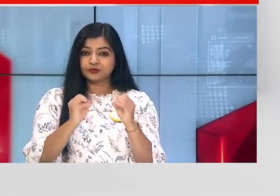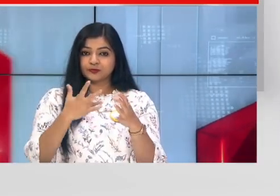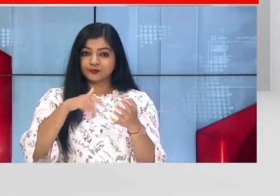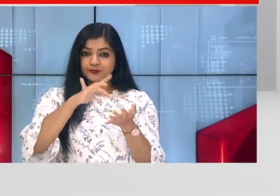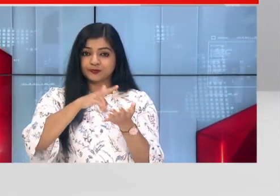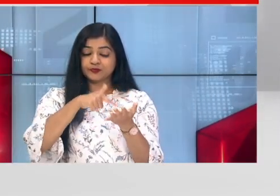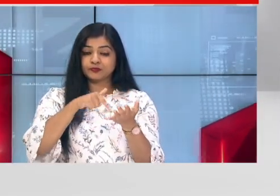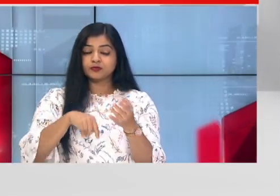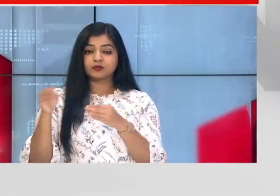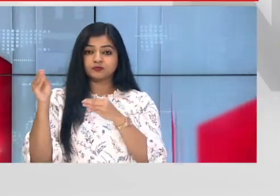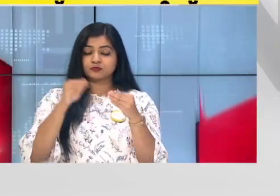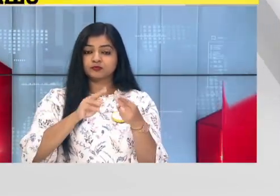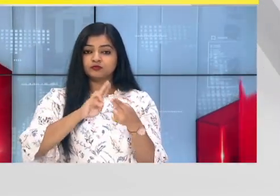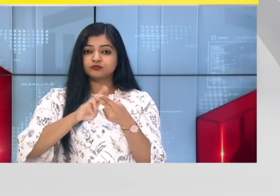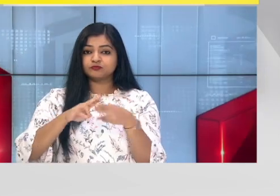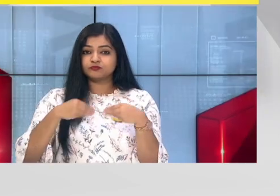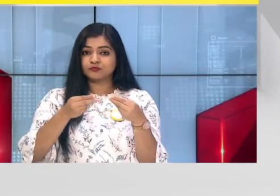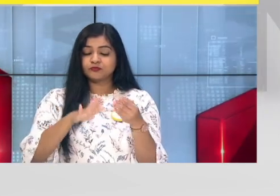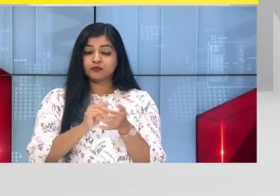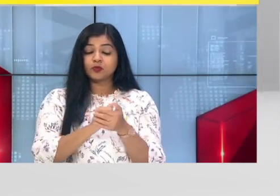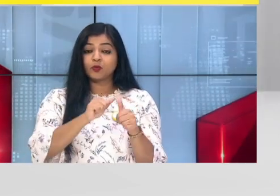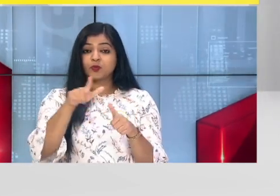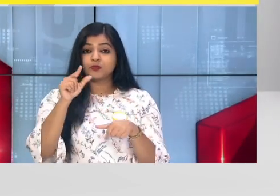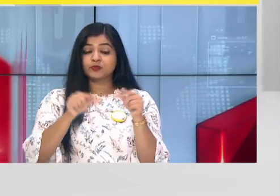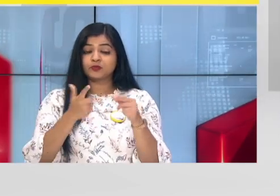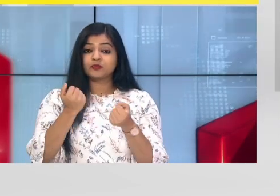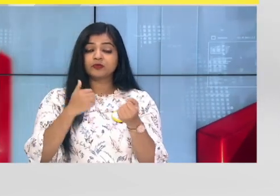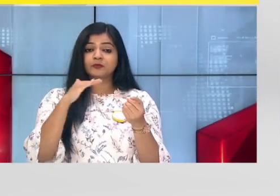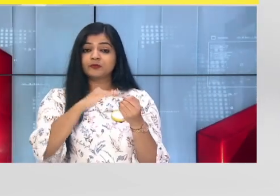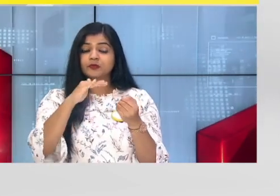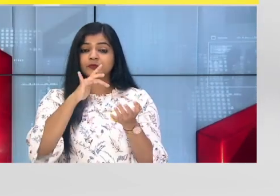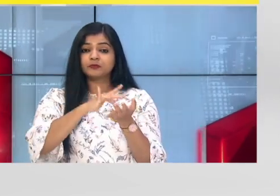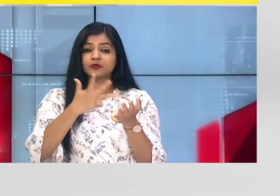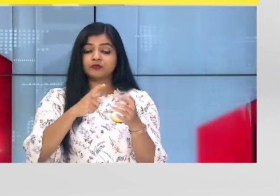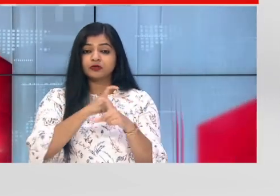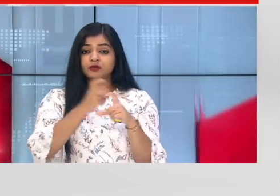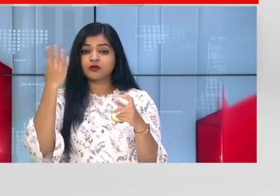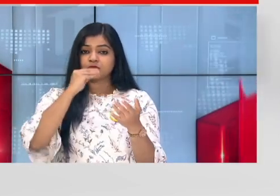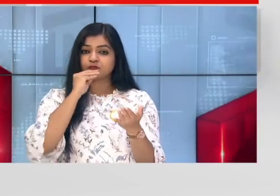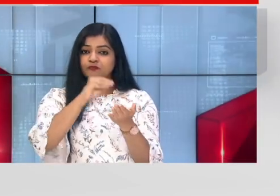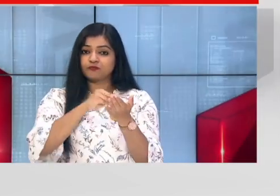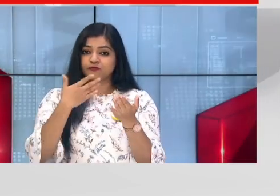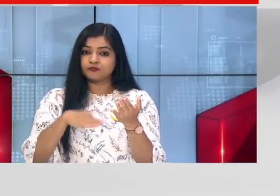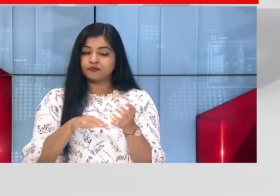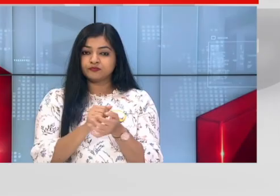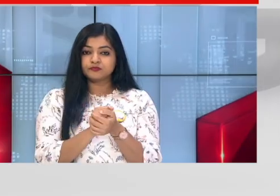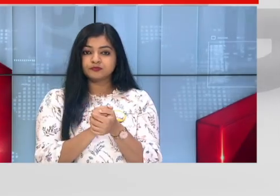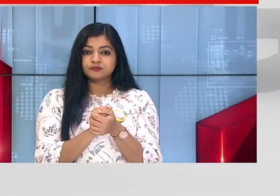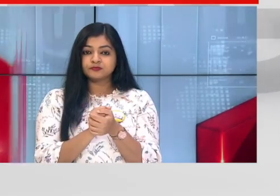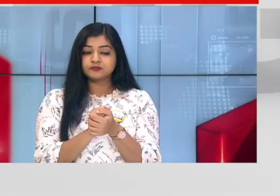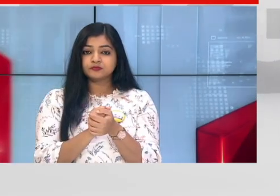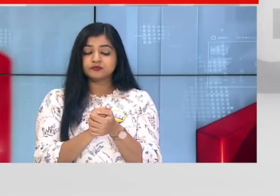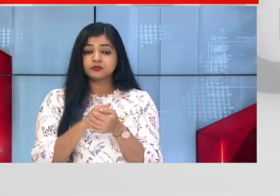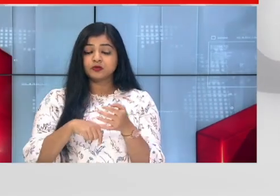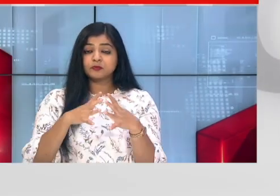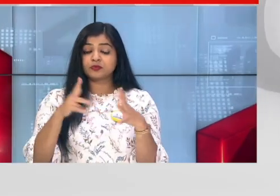കൊണ്ടുപോകും. അതിനുള്ള ക്രമീകരണം ഏർപ്പെടുത്തിയിട്ടുണ്ട്. എല്ലാവർക്കും വാഹനങ്ങൾ എവിടെ പാർക്ക് ചെയ്യണമെന്നതിലൊക്കെ കൃത്യമായ നിർദ്ദേശം ഇതിനോടകം നൽകിയിട്ടുണ്ട്. ഒരു വലിയ